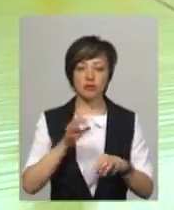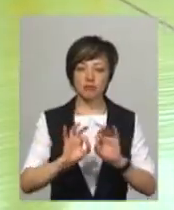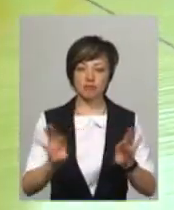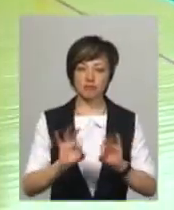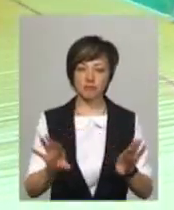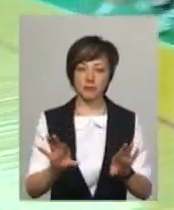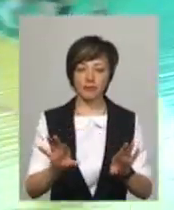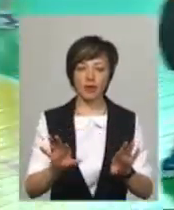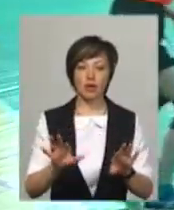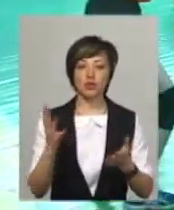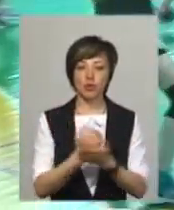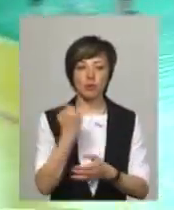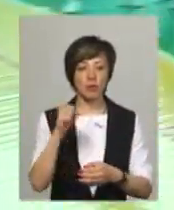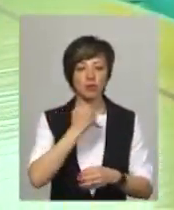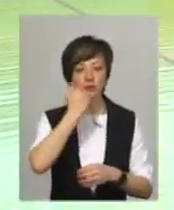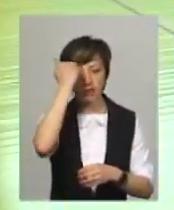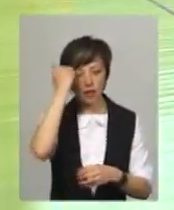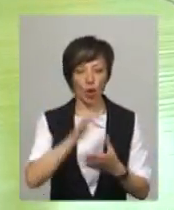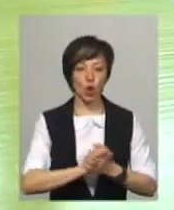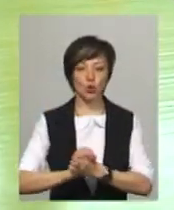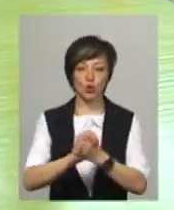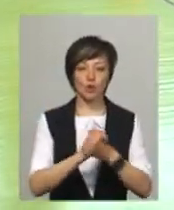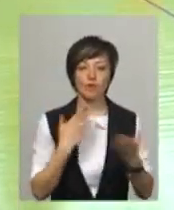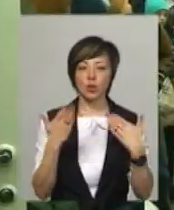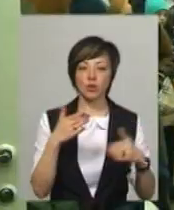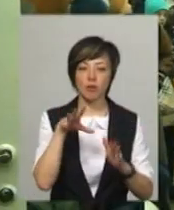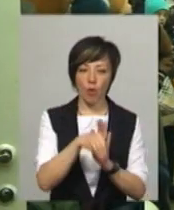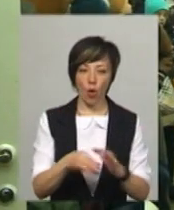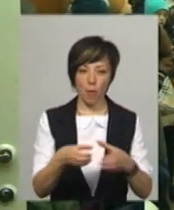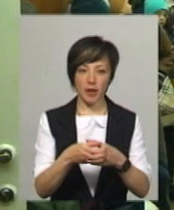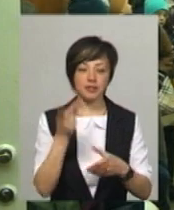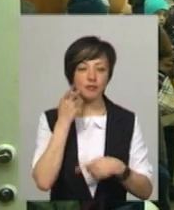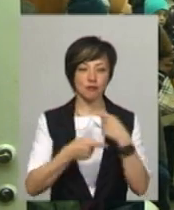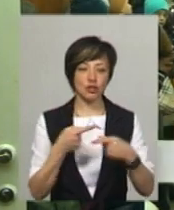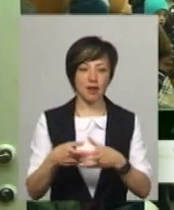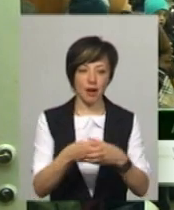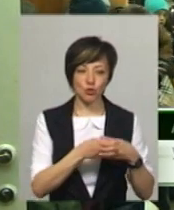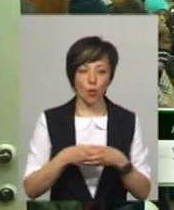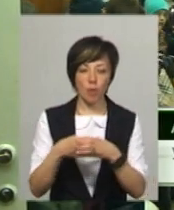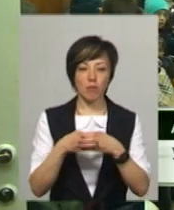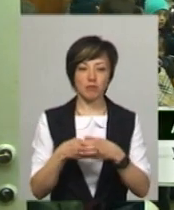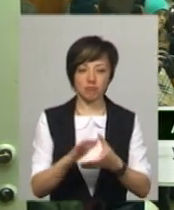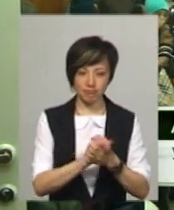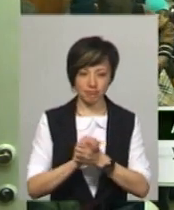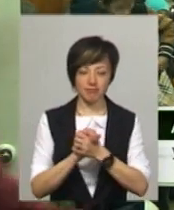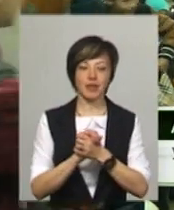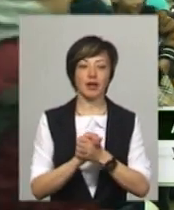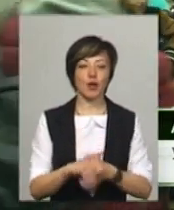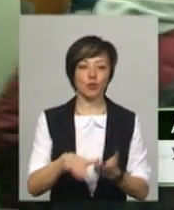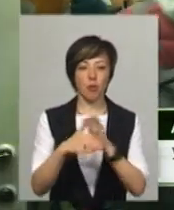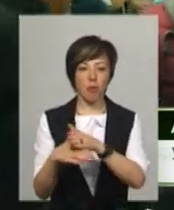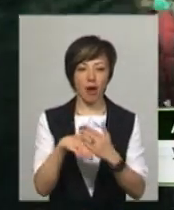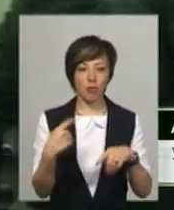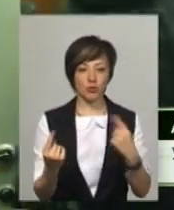розповідає, здобути перемогу вдалося завдяки дружнім відносинам у команді. Завжди ми разом, команда, допомагаємо